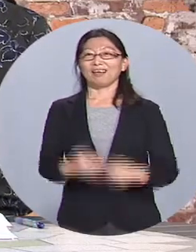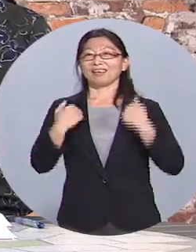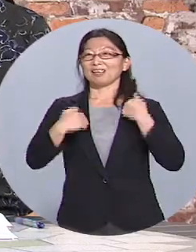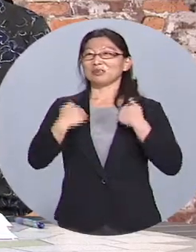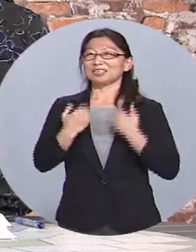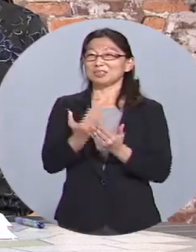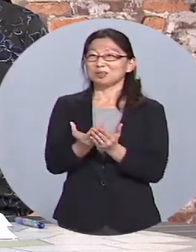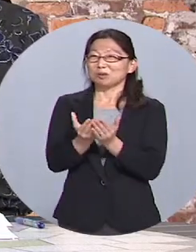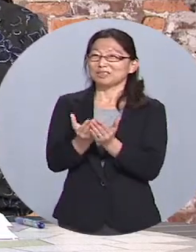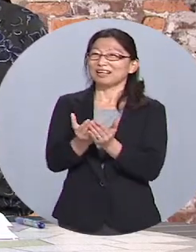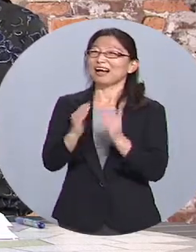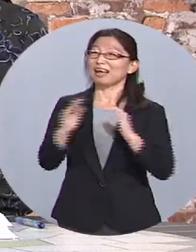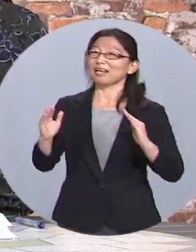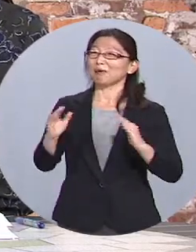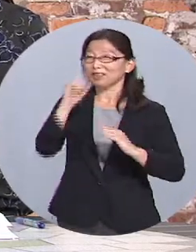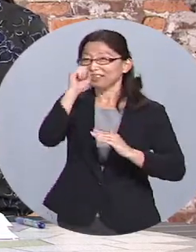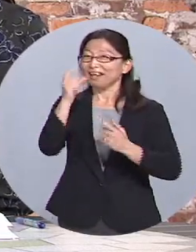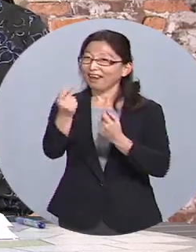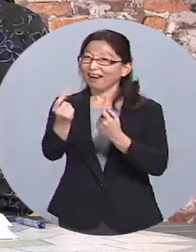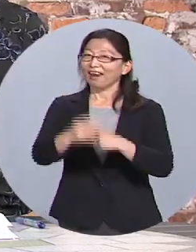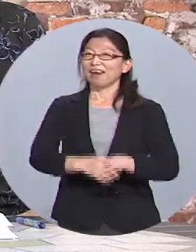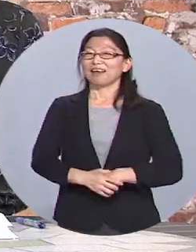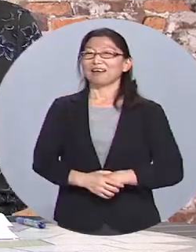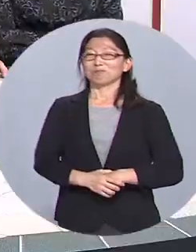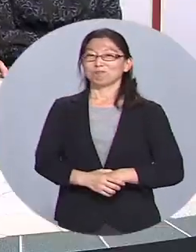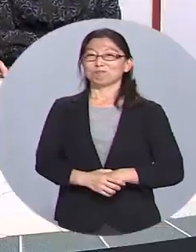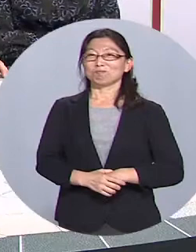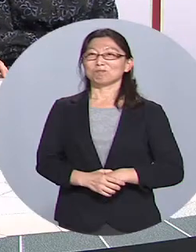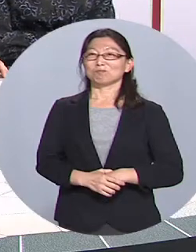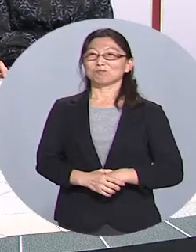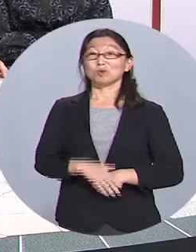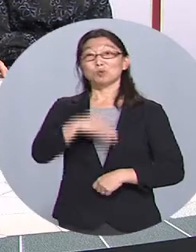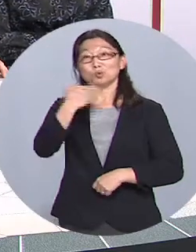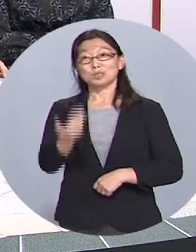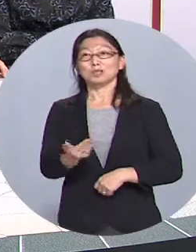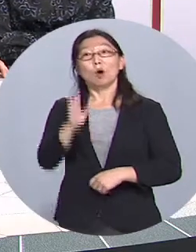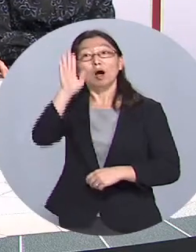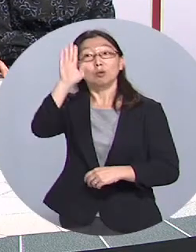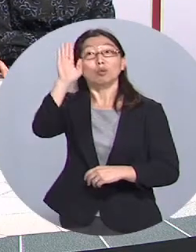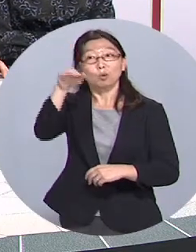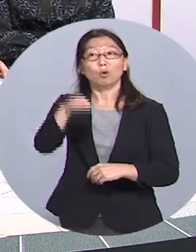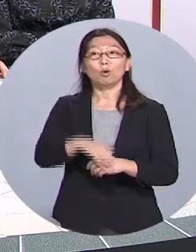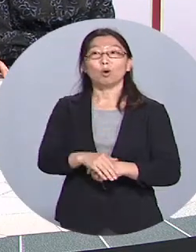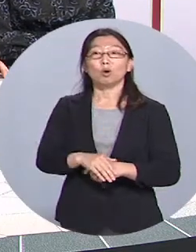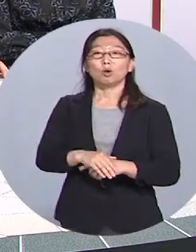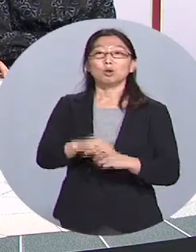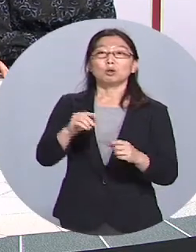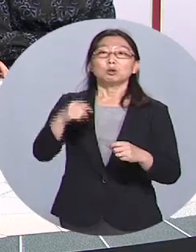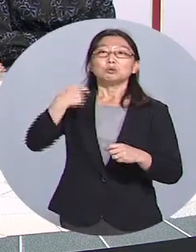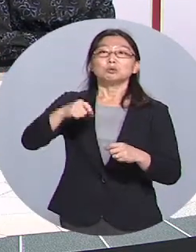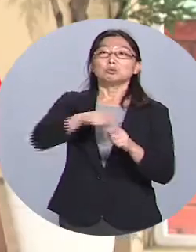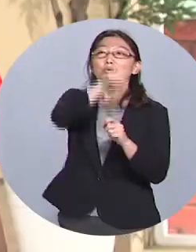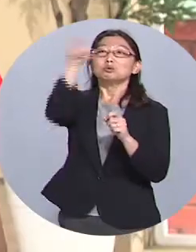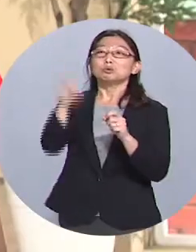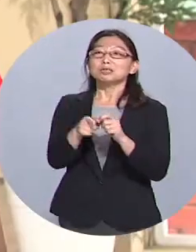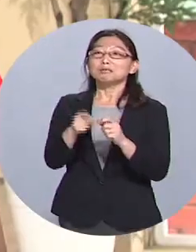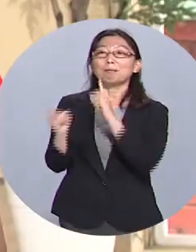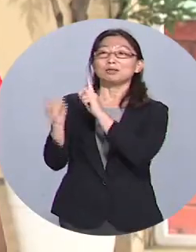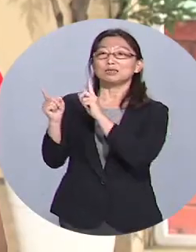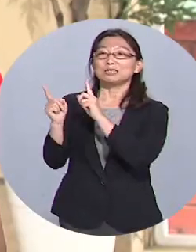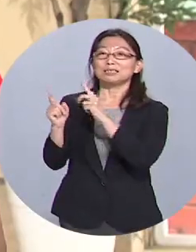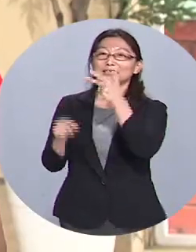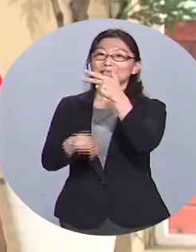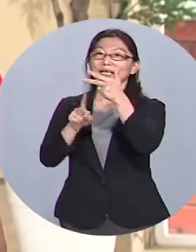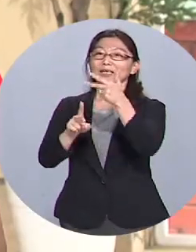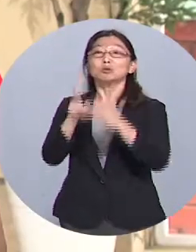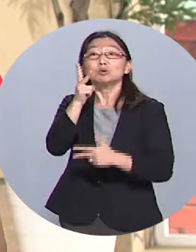いお茶会も良かったです ね。 そうなんですよ。そしてですね、はい、次は熊谷のうちわ祭りの2日目、7月21日